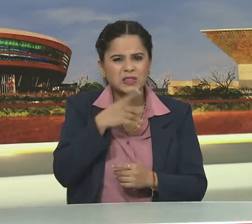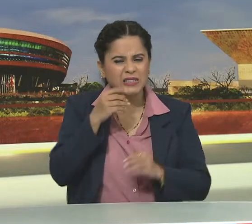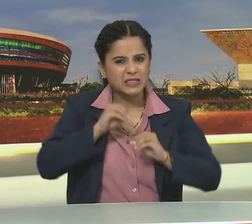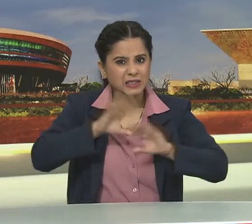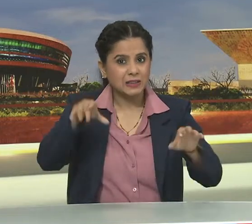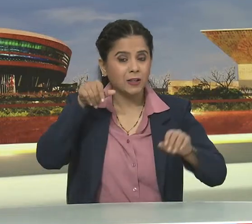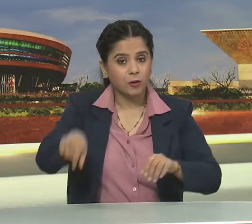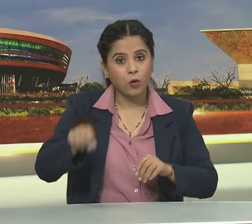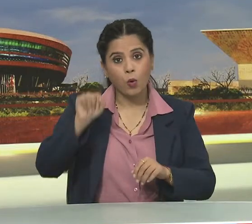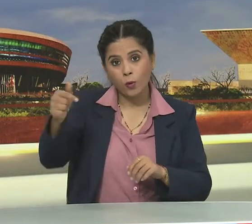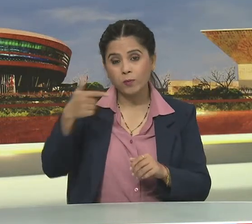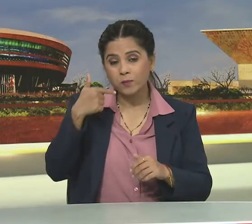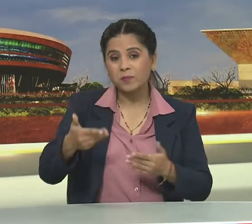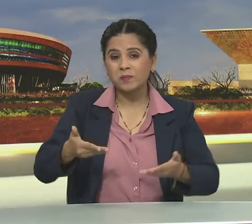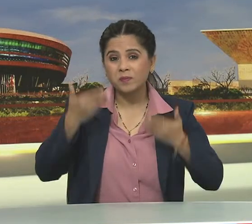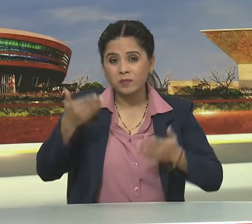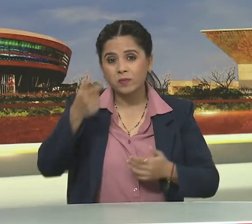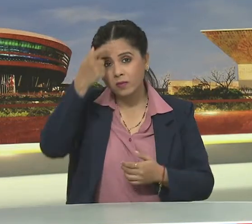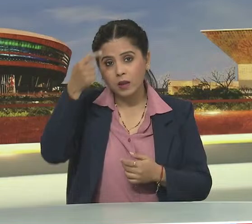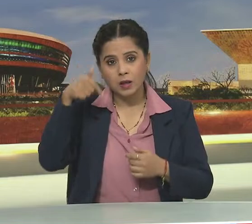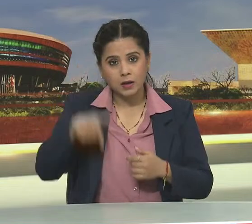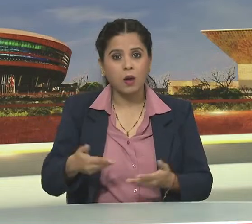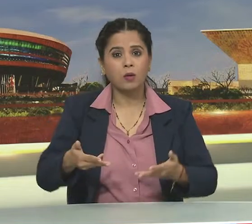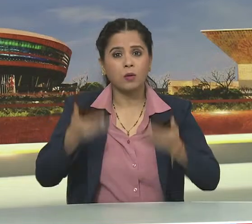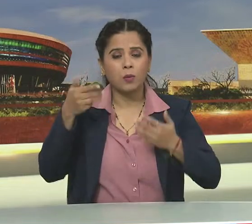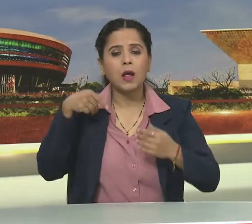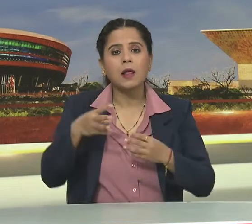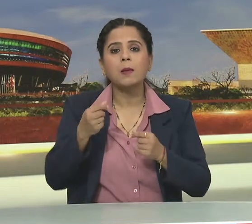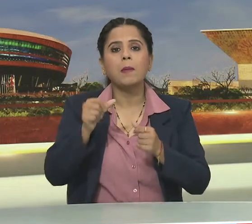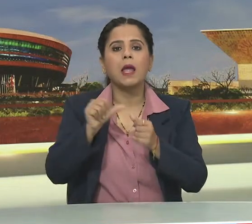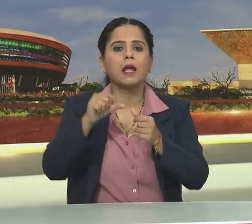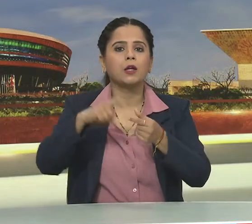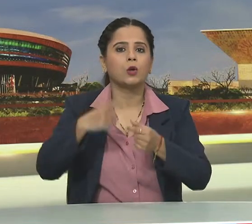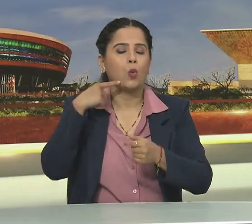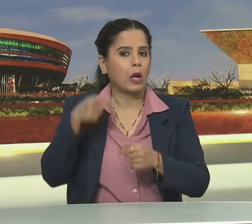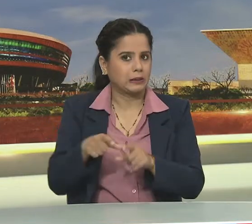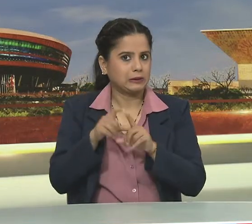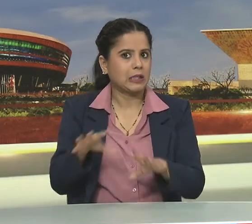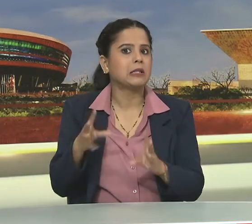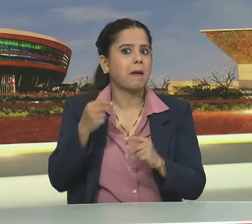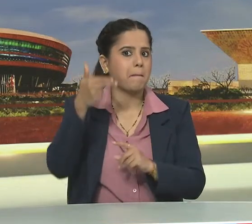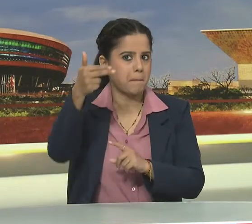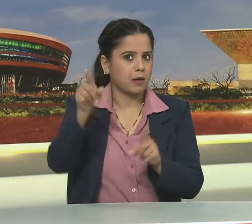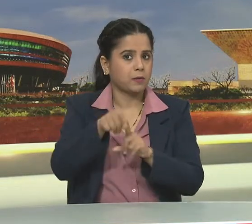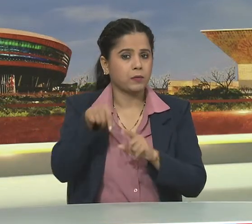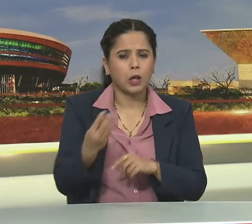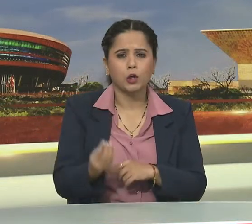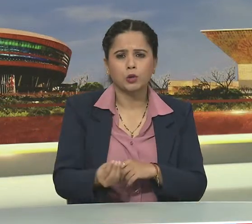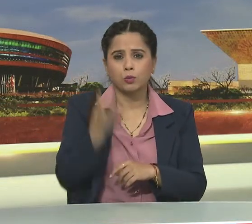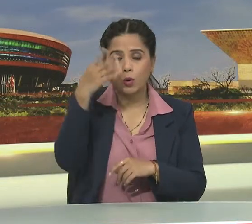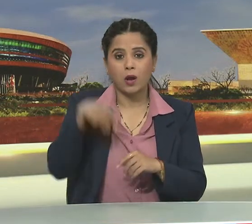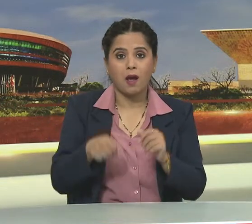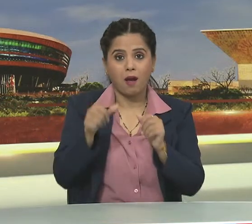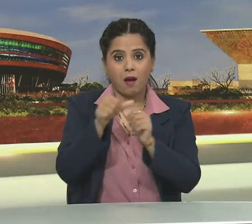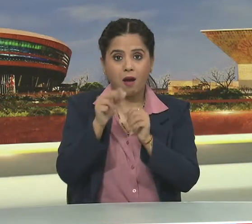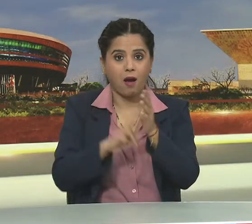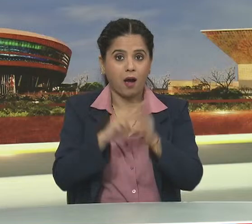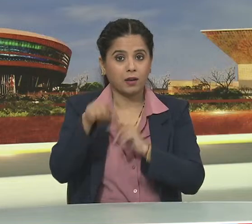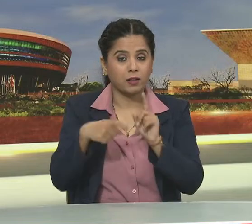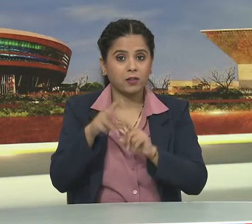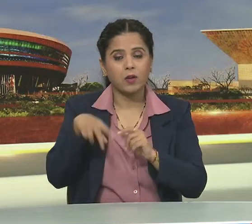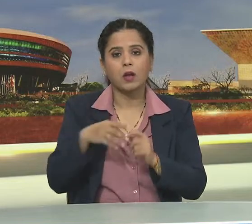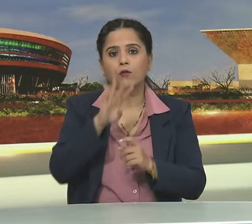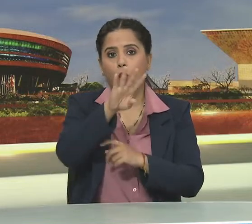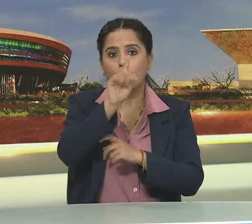के अनुसार आज भी वायु प्रदूषण सूचकांक गंभीर श्रेणी में बना हुआ है। आज सुबह आनंद विहार में